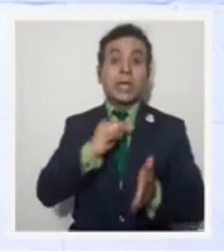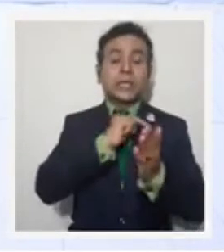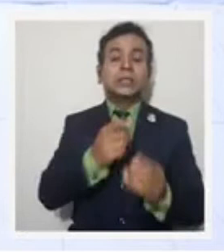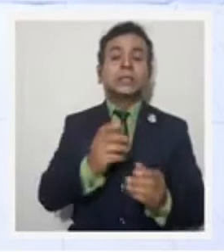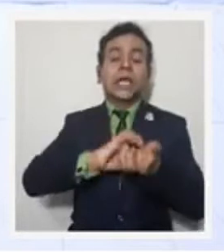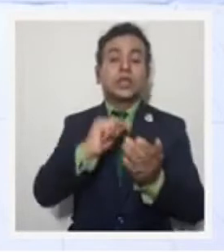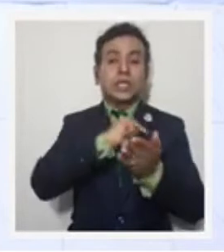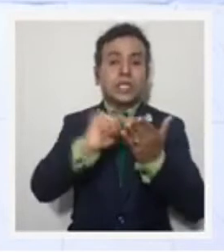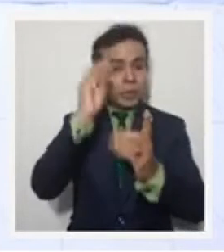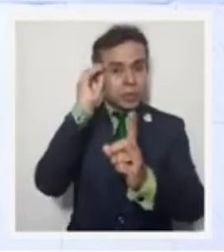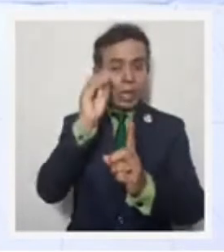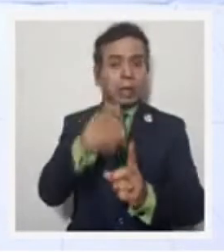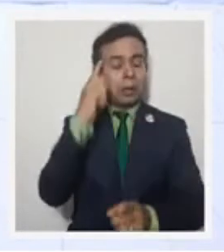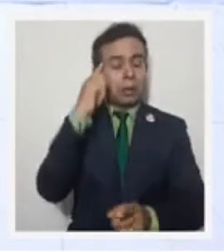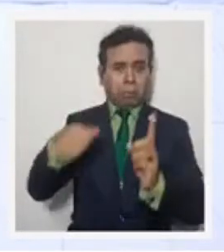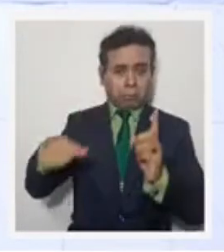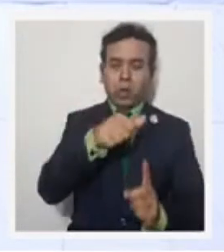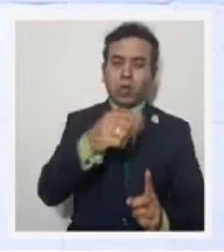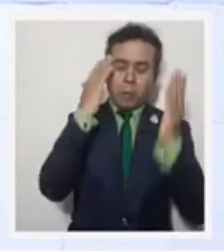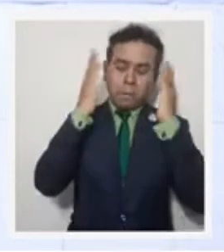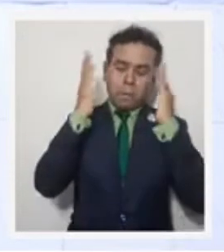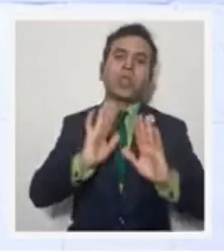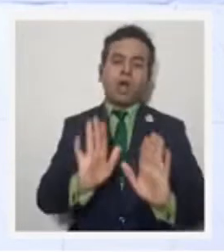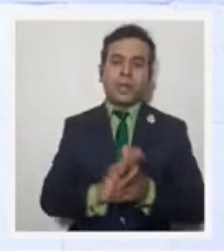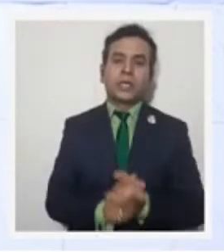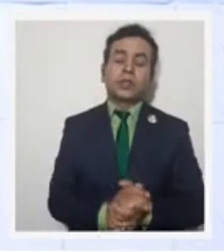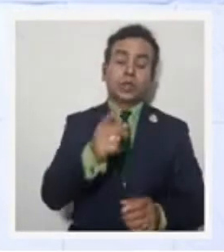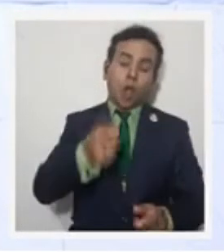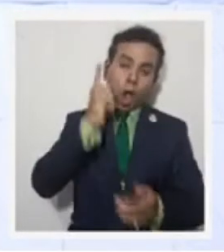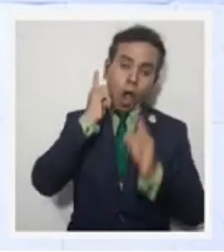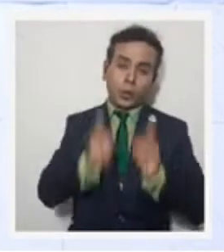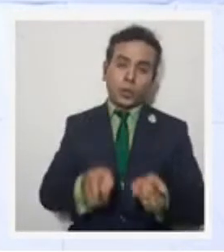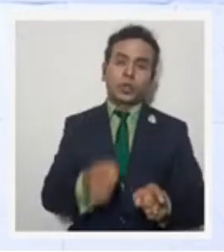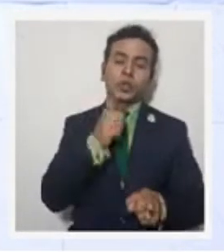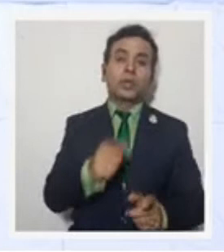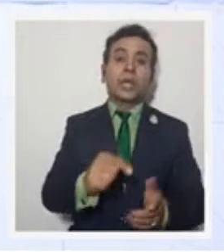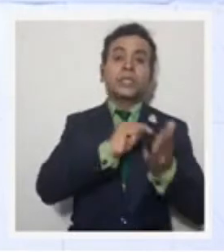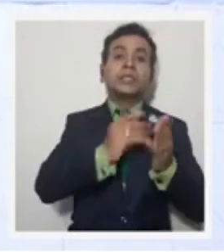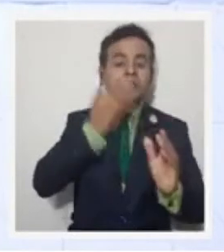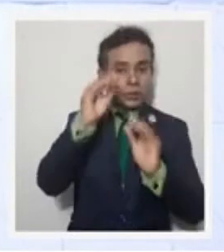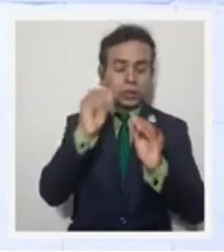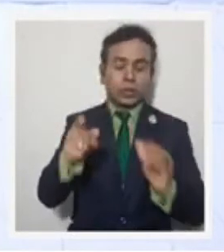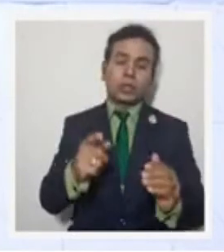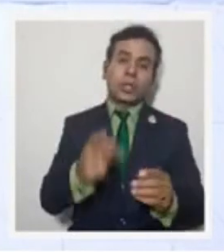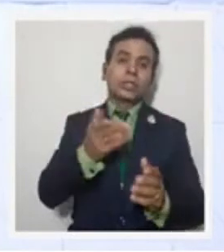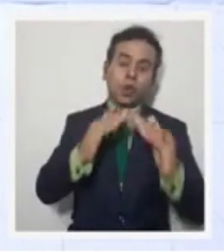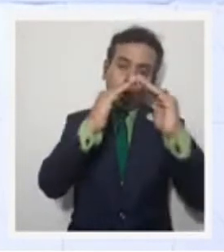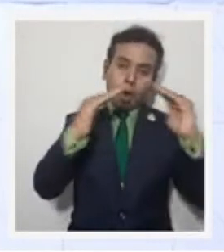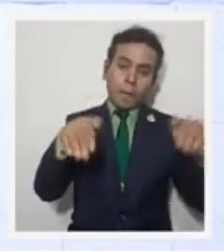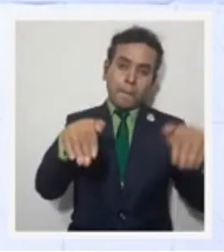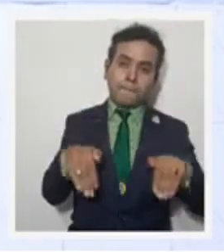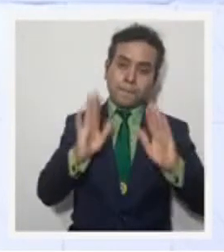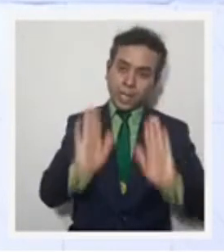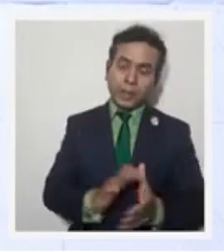মানি, আমাদের অবশ্যই স্বাস্থ্যবিধি নিয়মিতভাবে মানতে হবে। যে আমরা সবসময় বলে থাকি, আপনারা যতদূর সম্ভব ঘরে থাকুন,